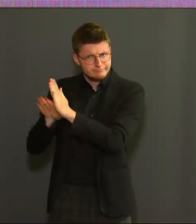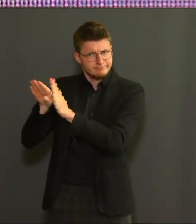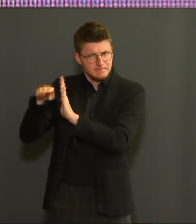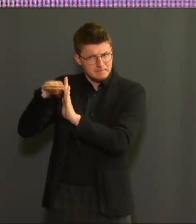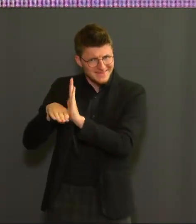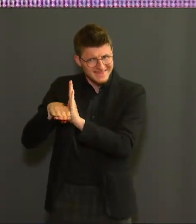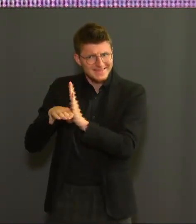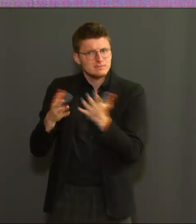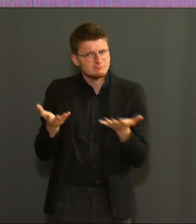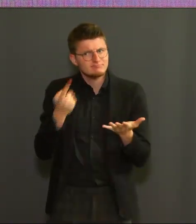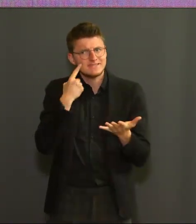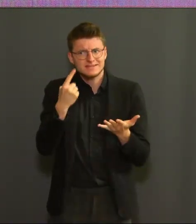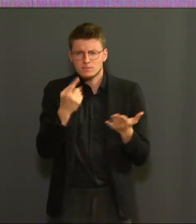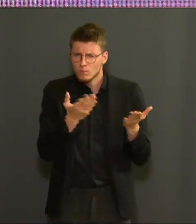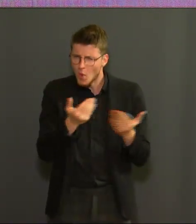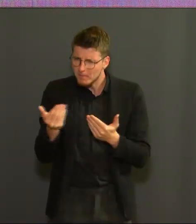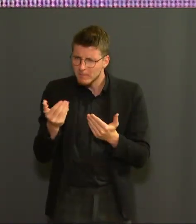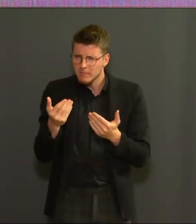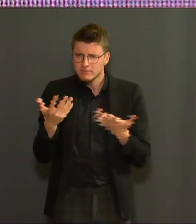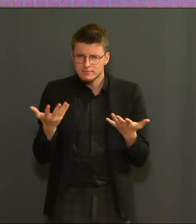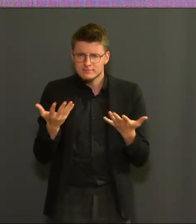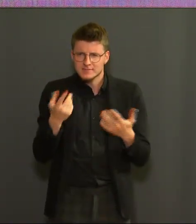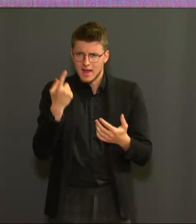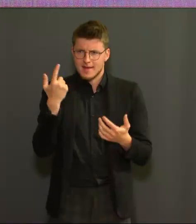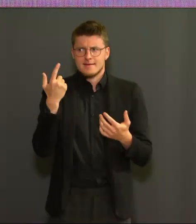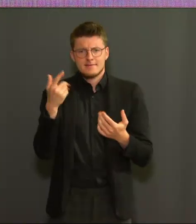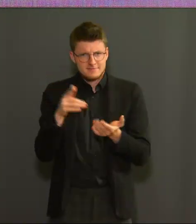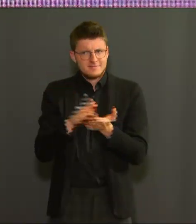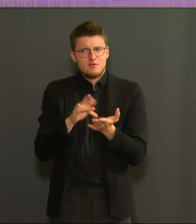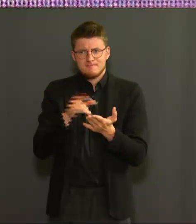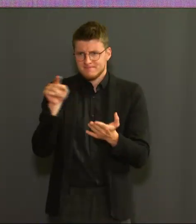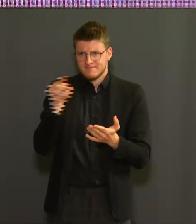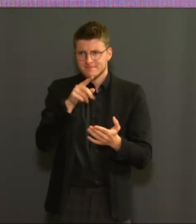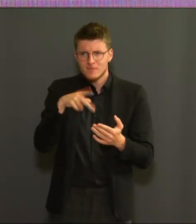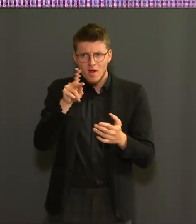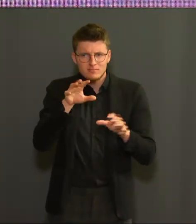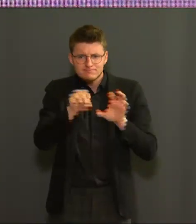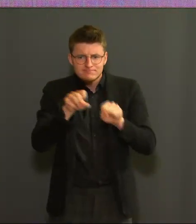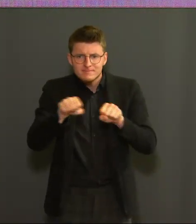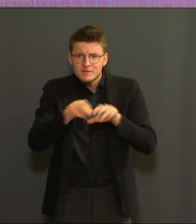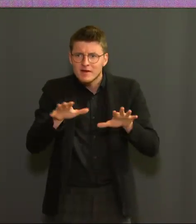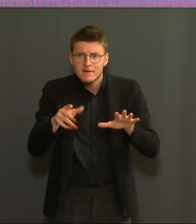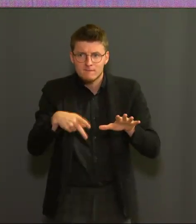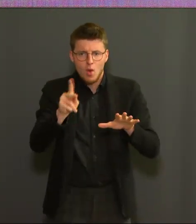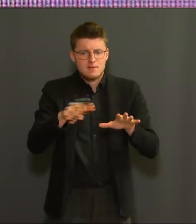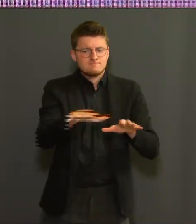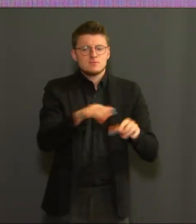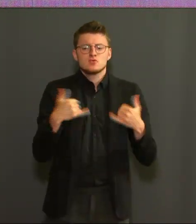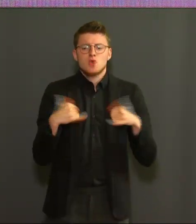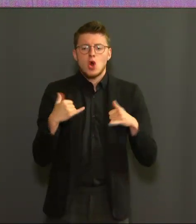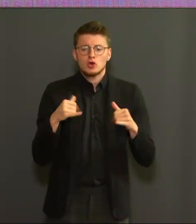Dit komt omdat er enerzijds relatief meer besmettingen worden vastgesteld bij jongere mensen, die vaak nog niet gevaccineerd